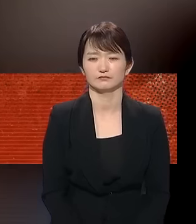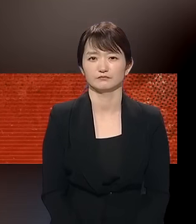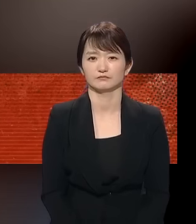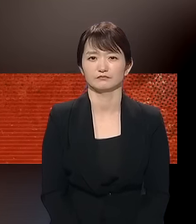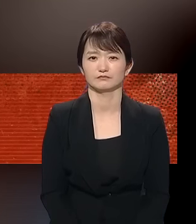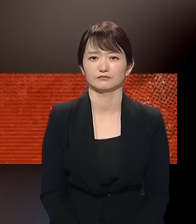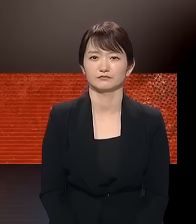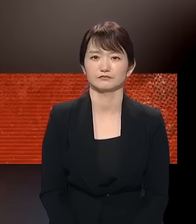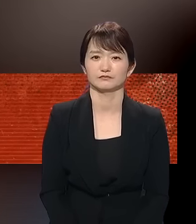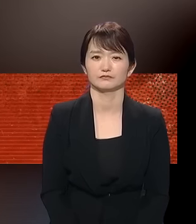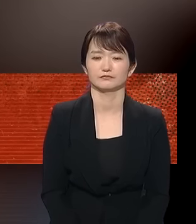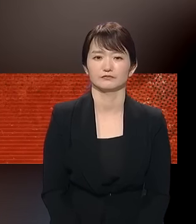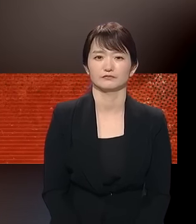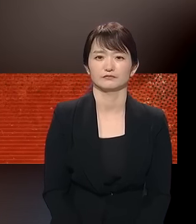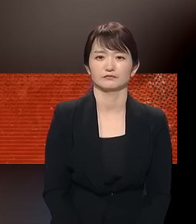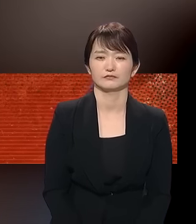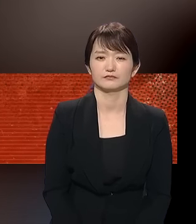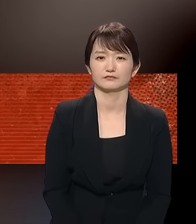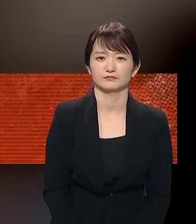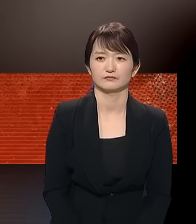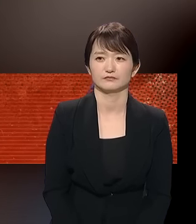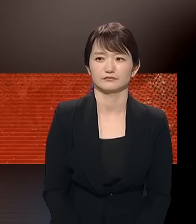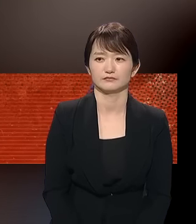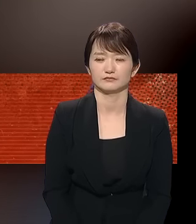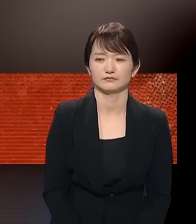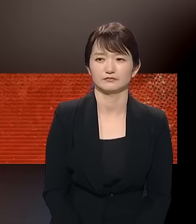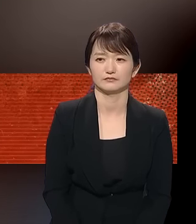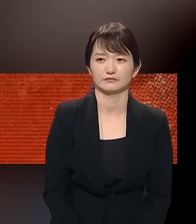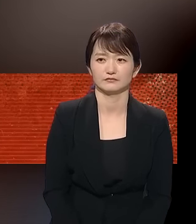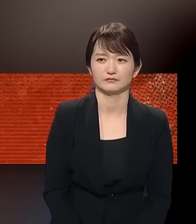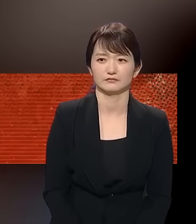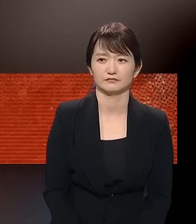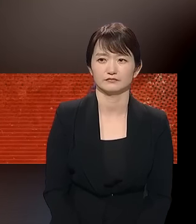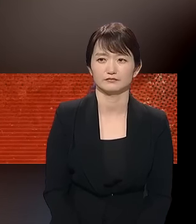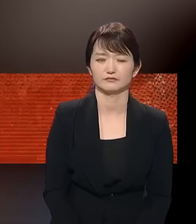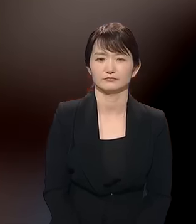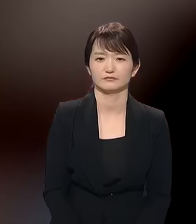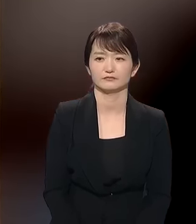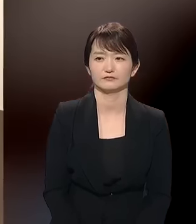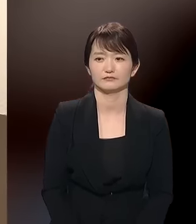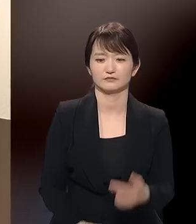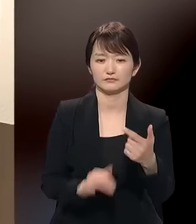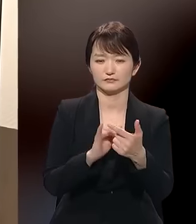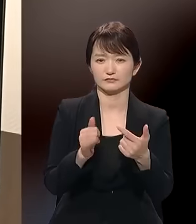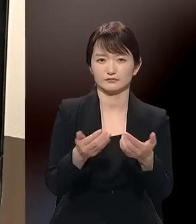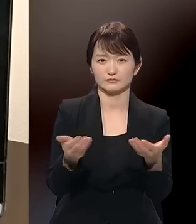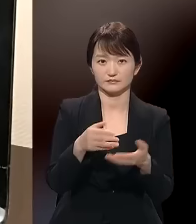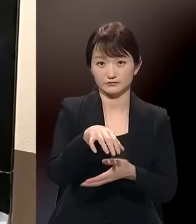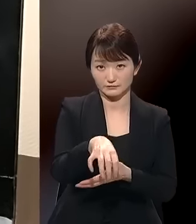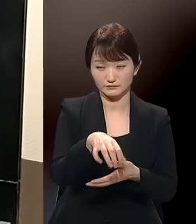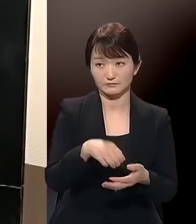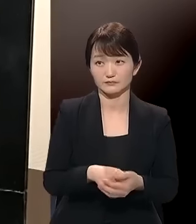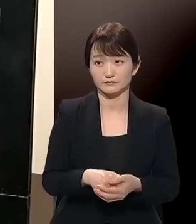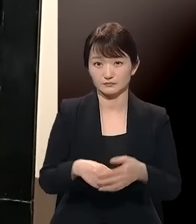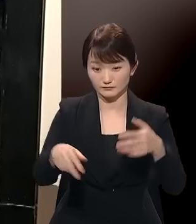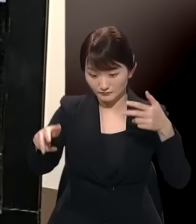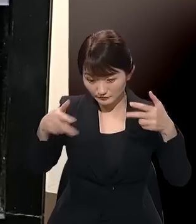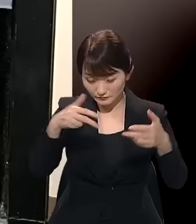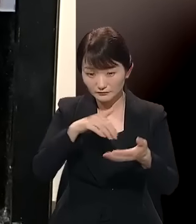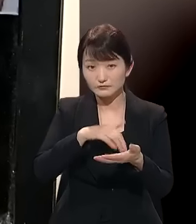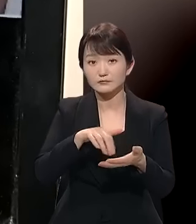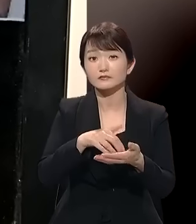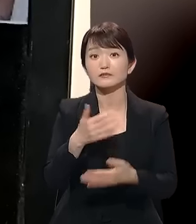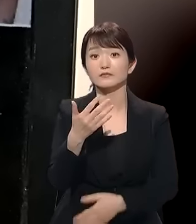네, 잠시만요. 아무튼 네. 이제 6명이 일하는 곳에서 네. 무려 CCTV 개수가